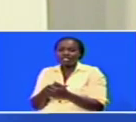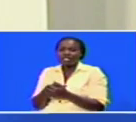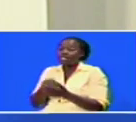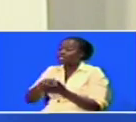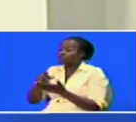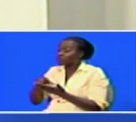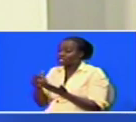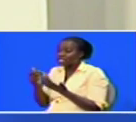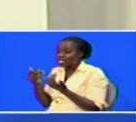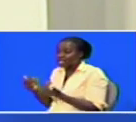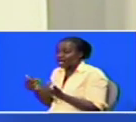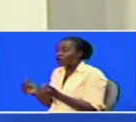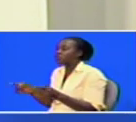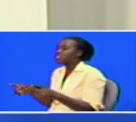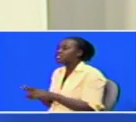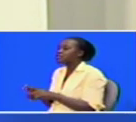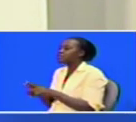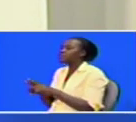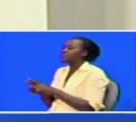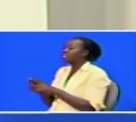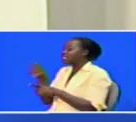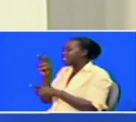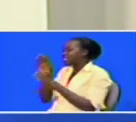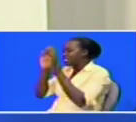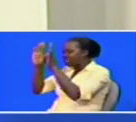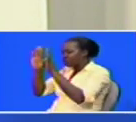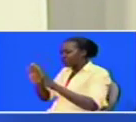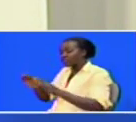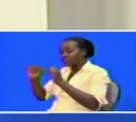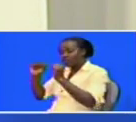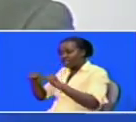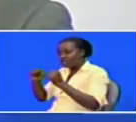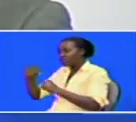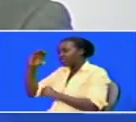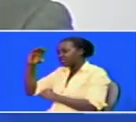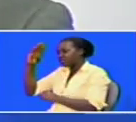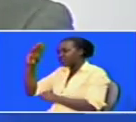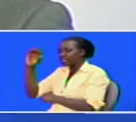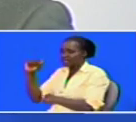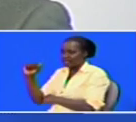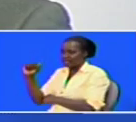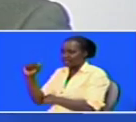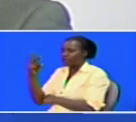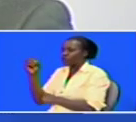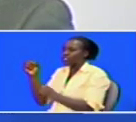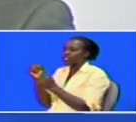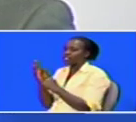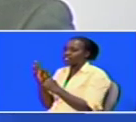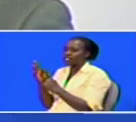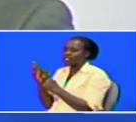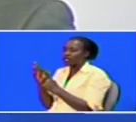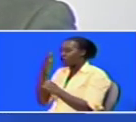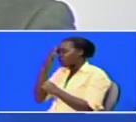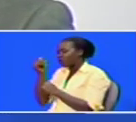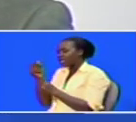Inamaanisha kwamba sasa pia wao wanaona umuhimu wa huu mkataba ambao ni collective bargaining agreement ya 2013. Kwa sababu wale